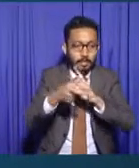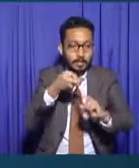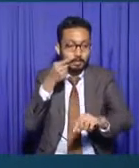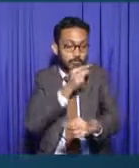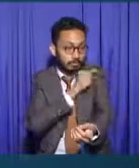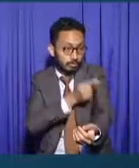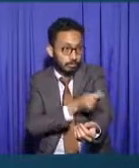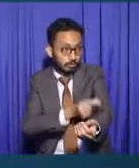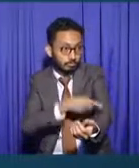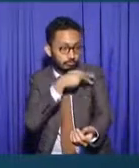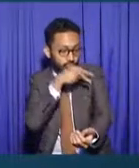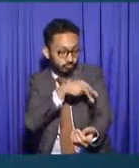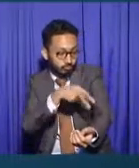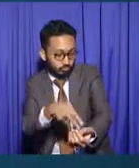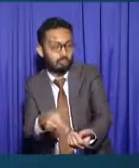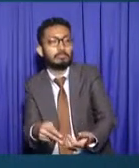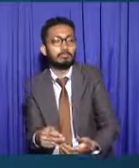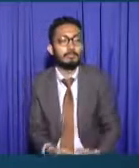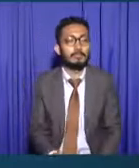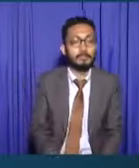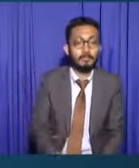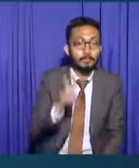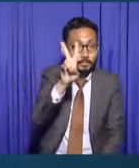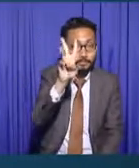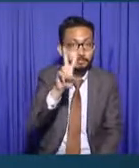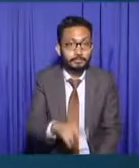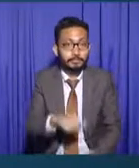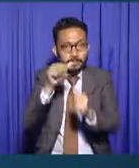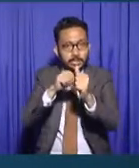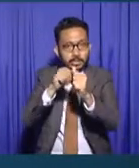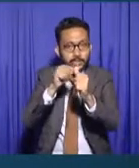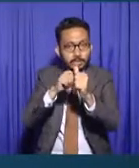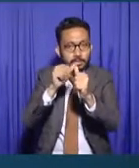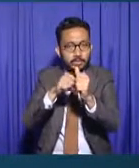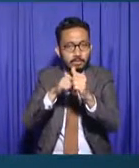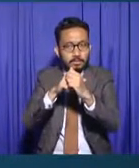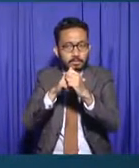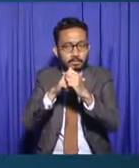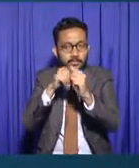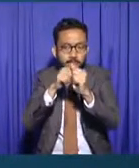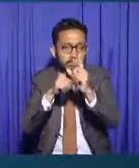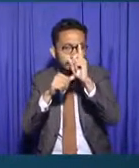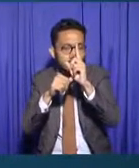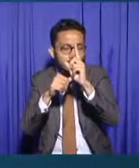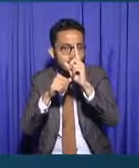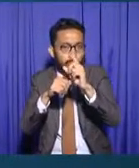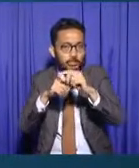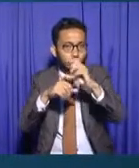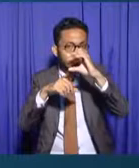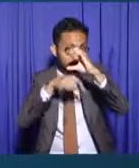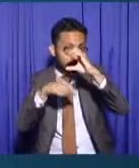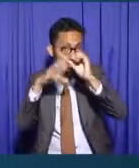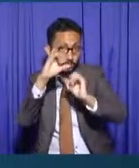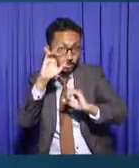generasi yang lain yang kedua setiap ciri dikawal oleh